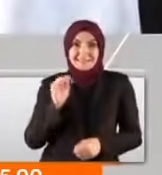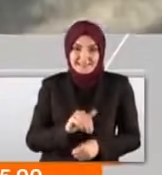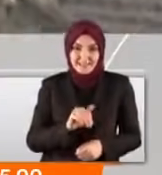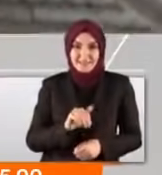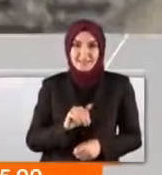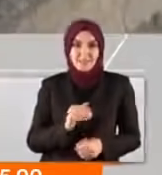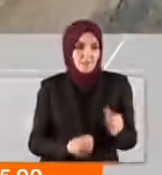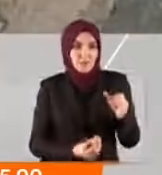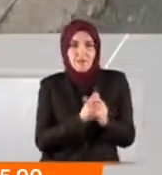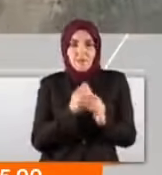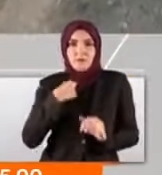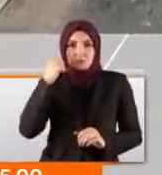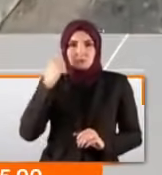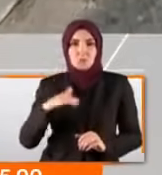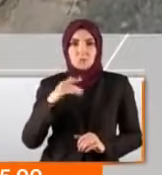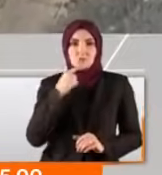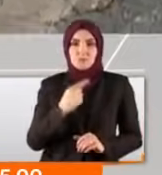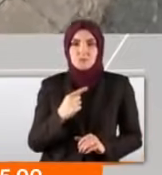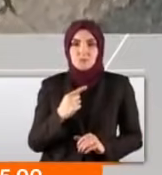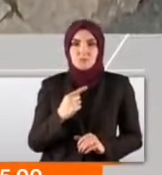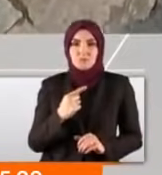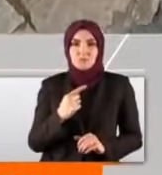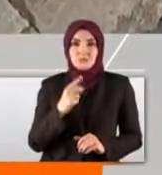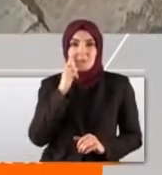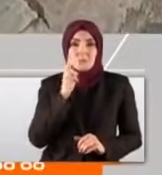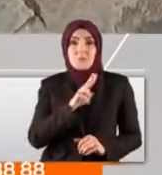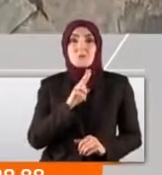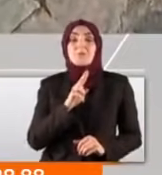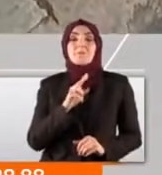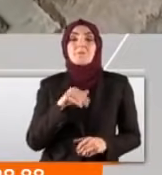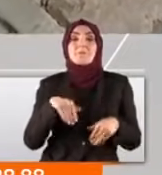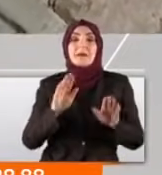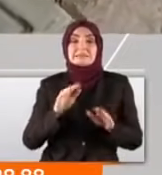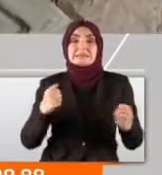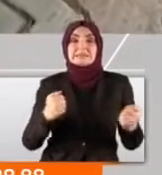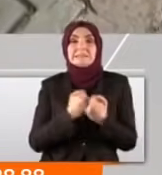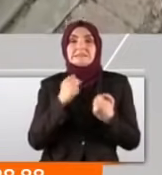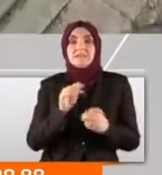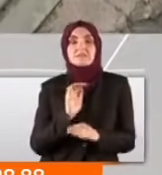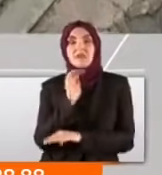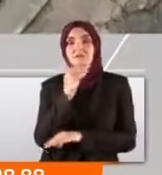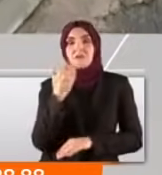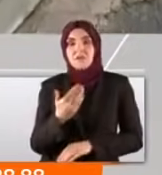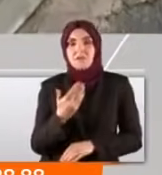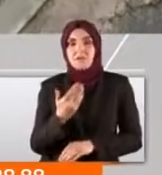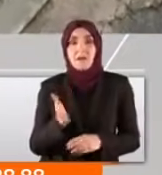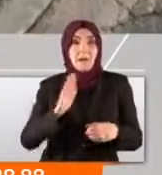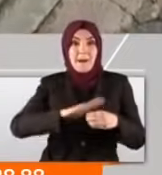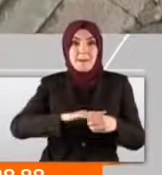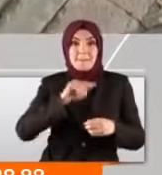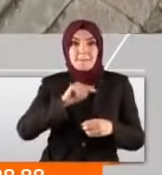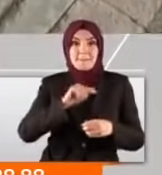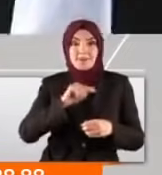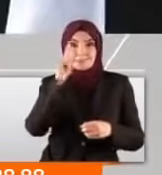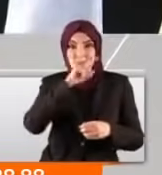olduğunu şaşırdım. İşte o görünmez kaza yaşandı. Mazgalın üstünden geçti ve kapak bir anda onun takla